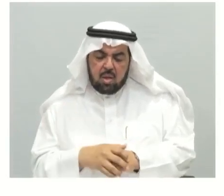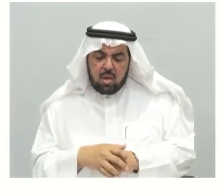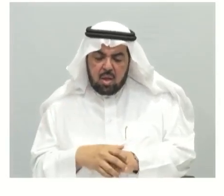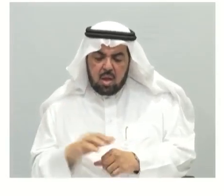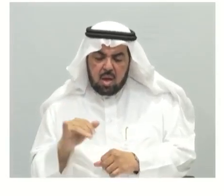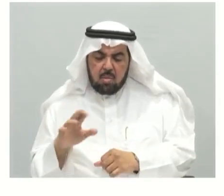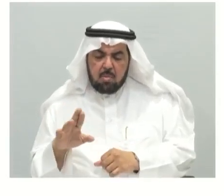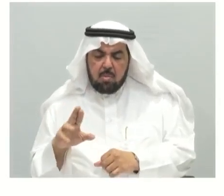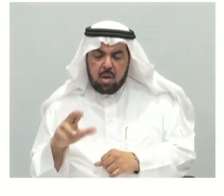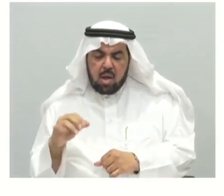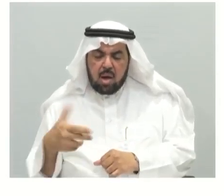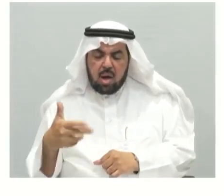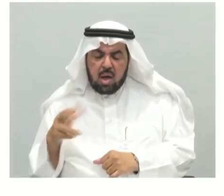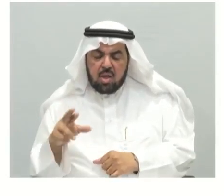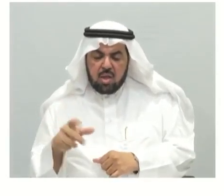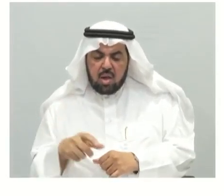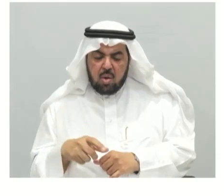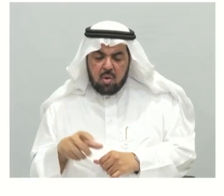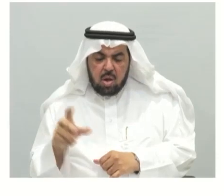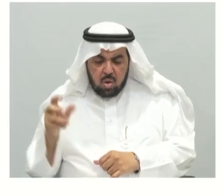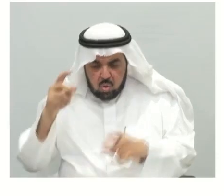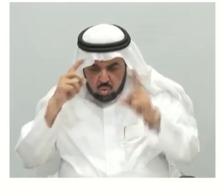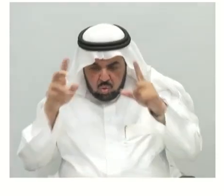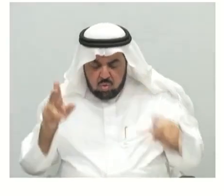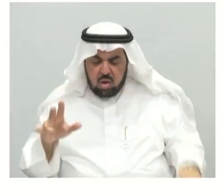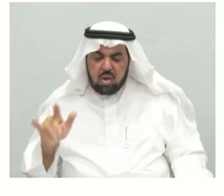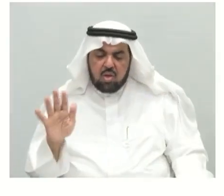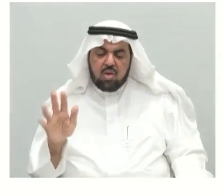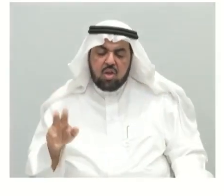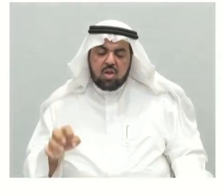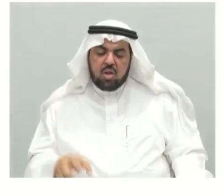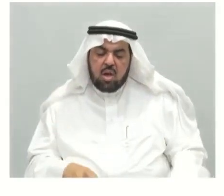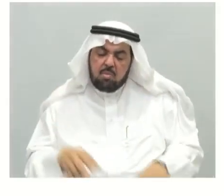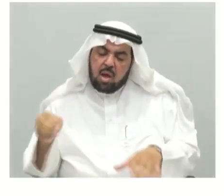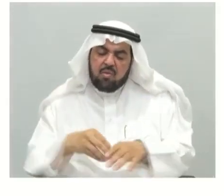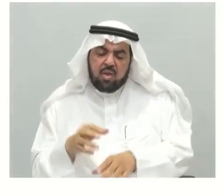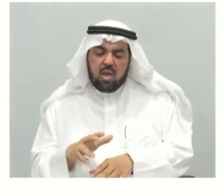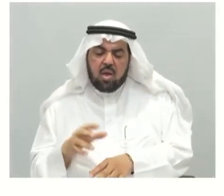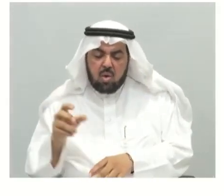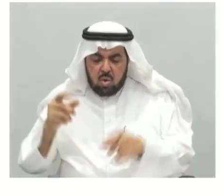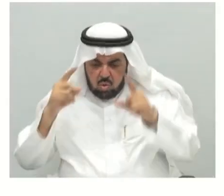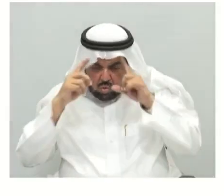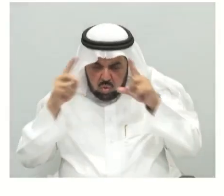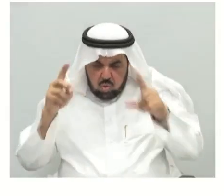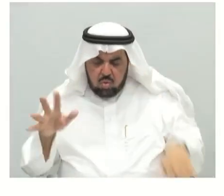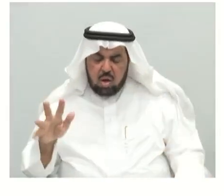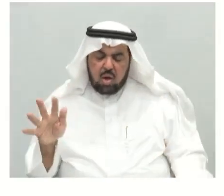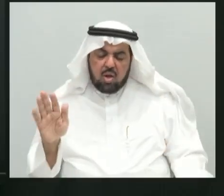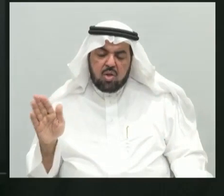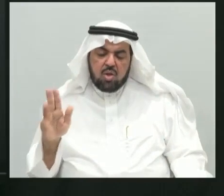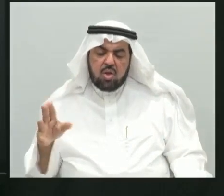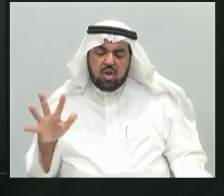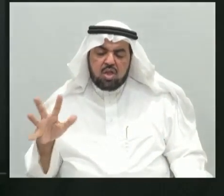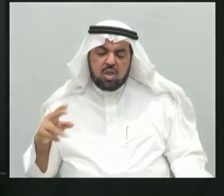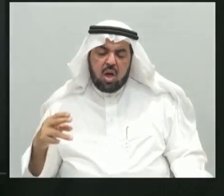الاستشعار ما الذي كان يميز العنكبيات نلاحظ انها لا تحتوي على قرون الاستشعار هي